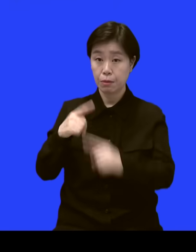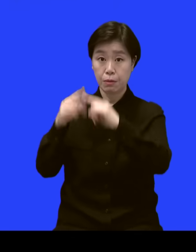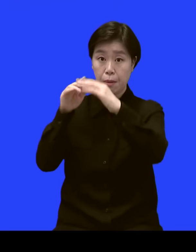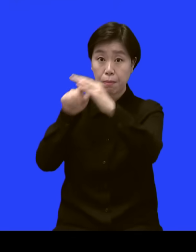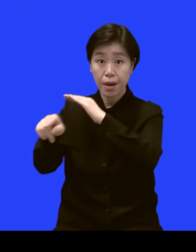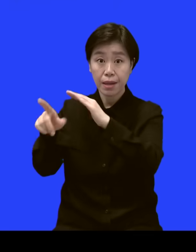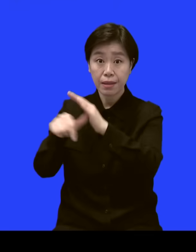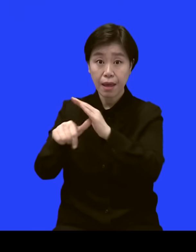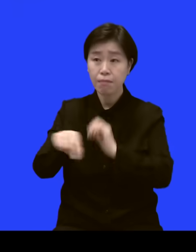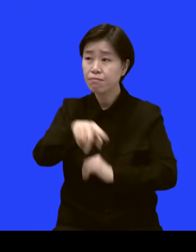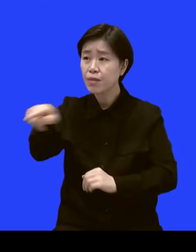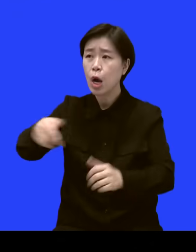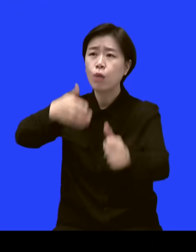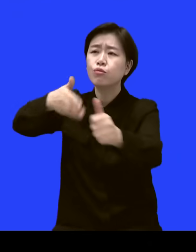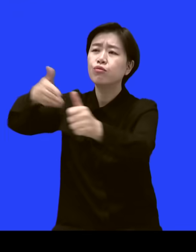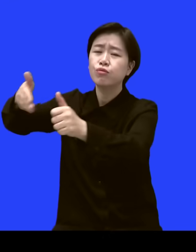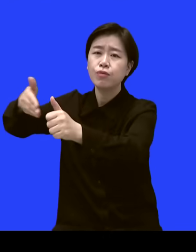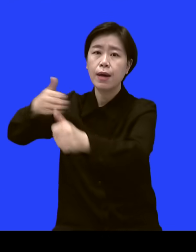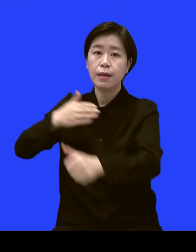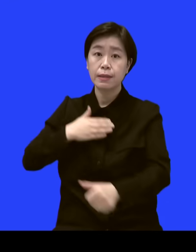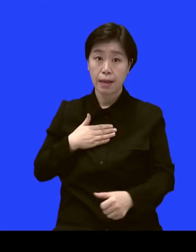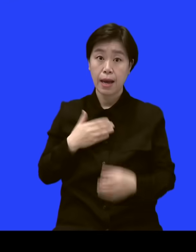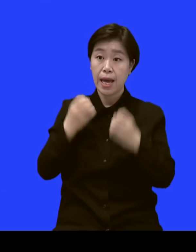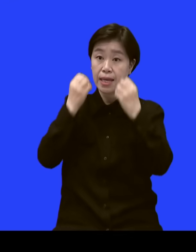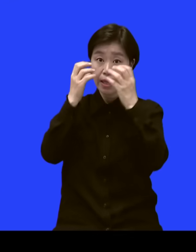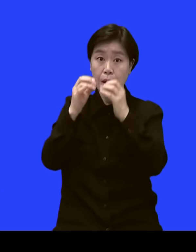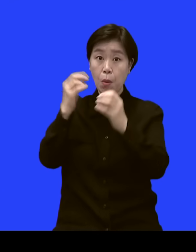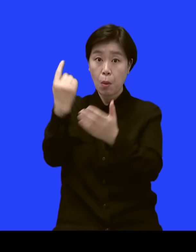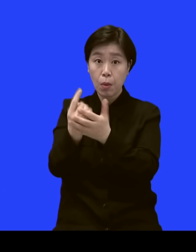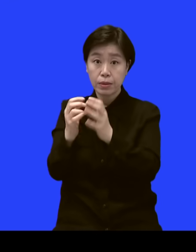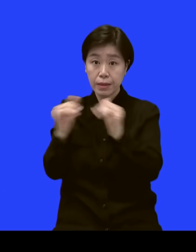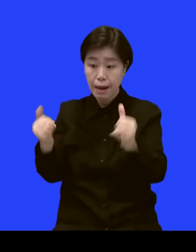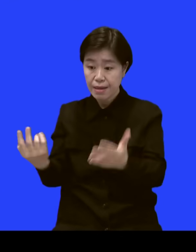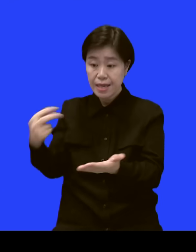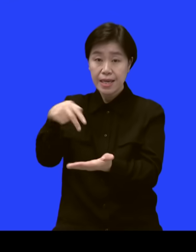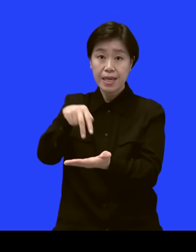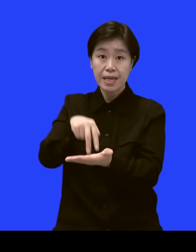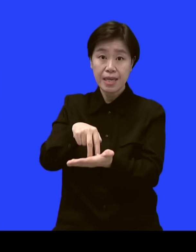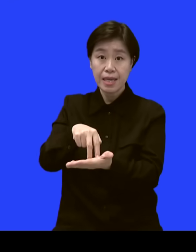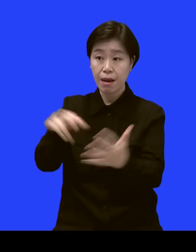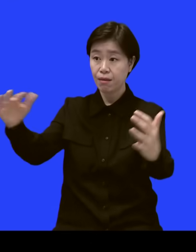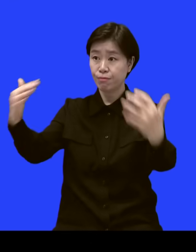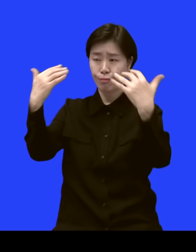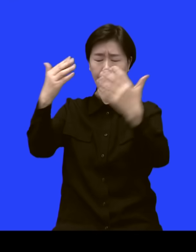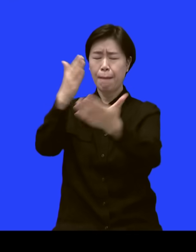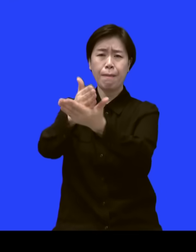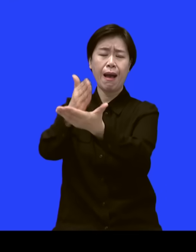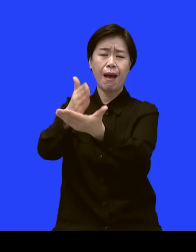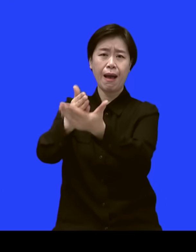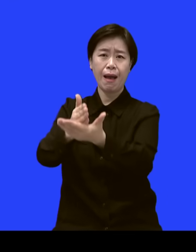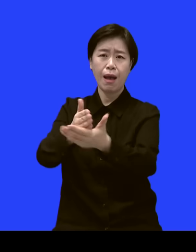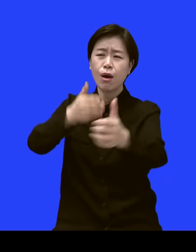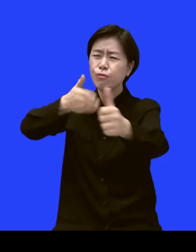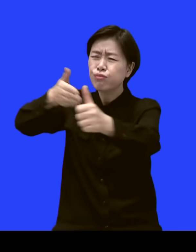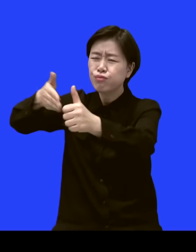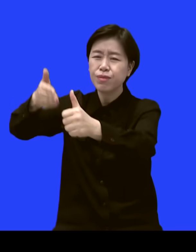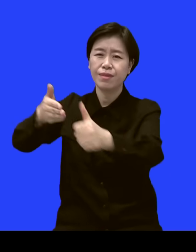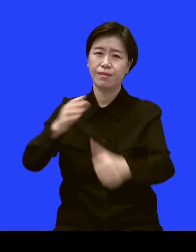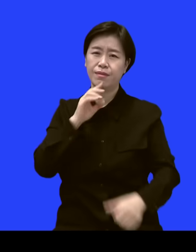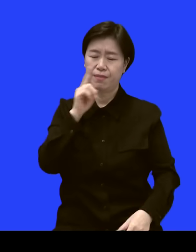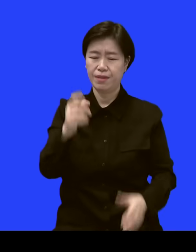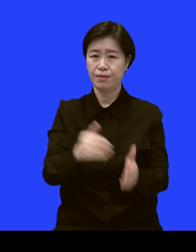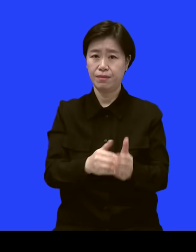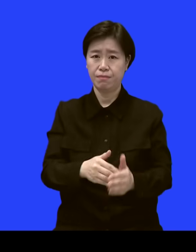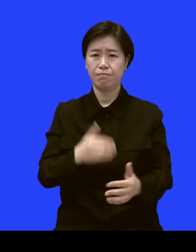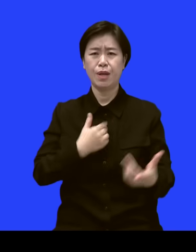네, 아니, 그렇죠. 이렇게 이렇게 세우는 거 이거. 절대 하지 마시라고. 정말 그, 교회 안에서 저 얼굴 이렇게 저 사람들이랑 지금도 하는 싫어해요 그거. 뭐 새로 오신